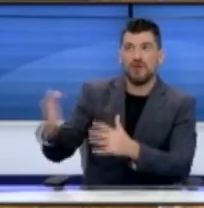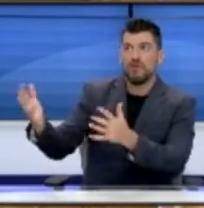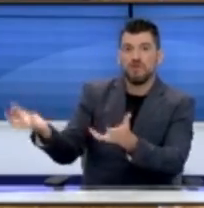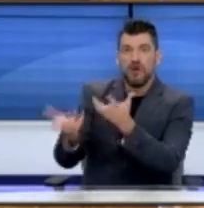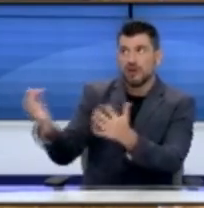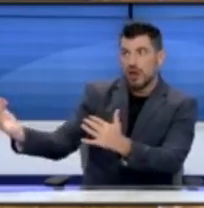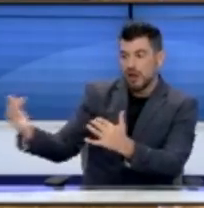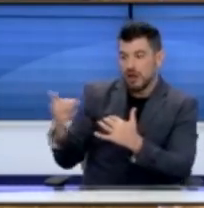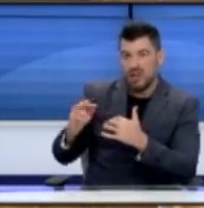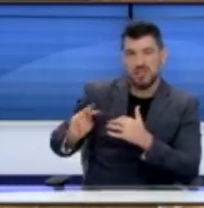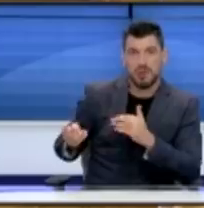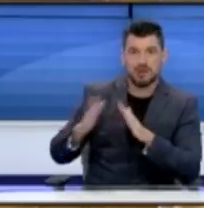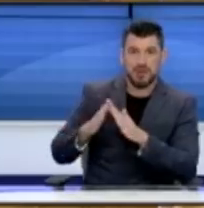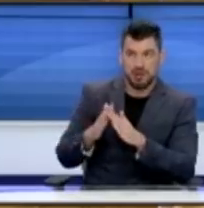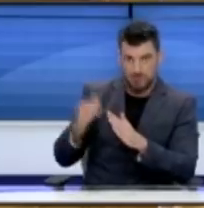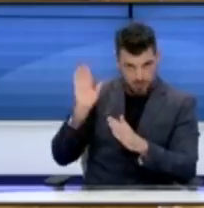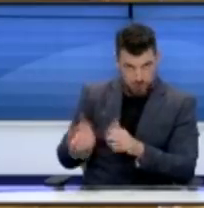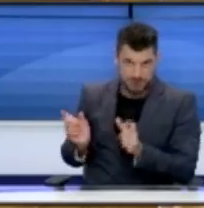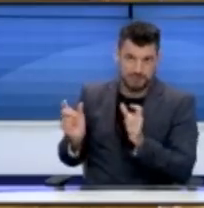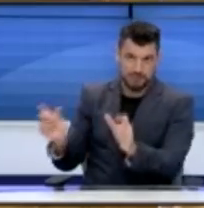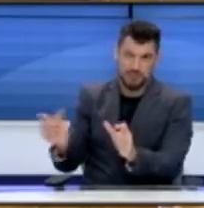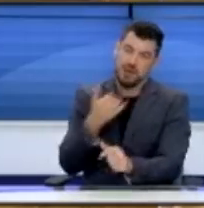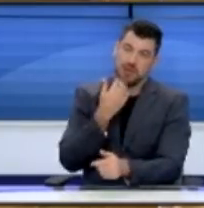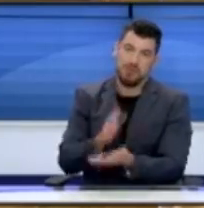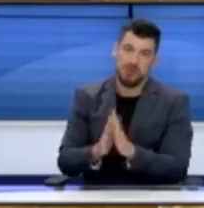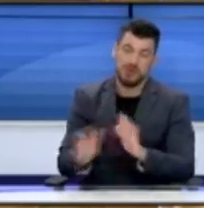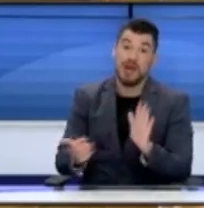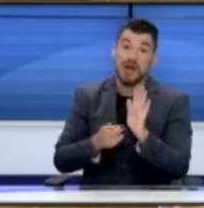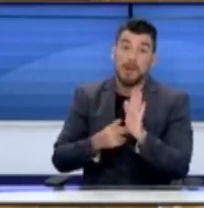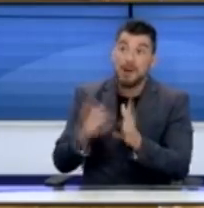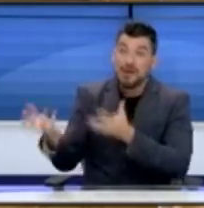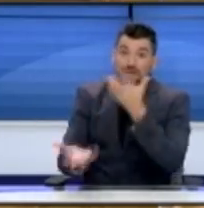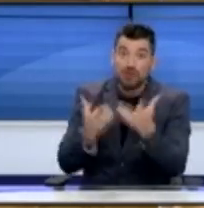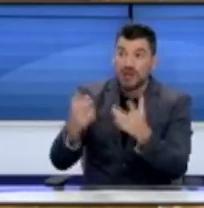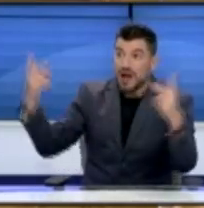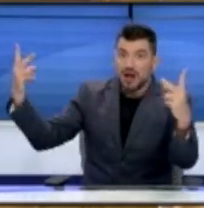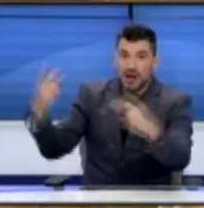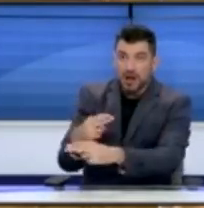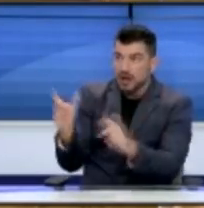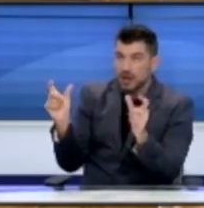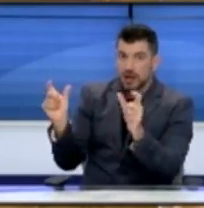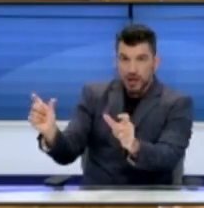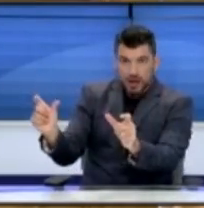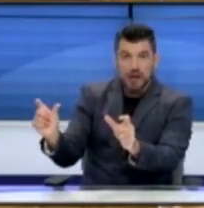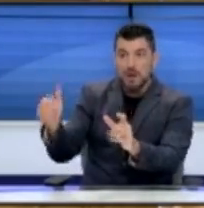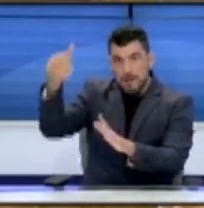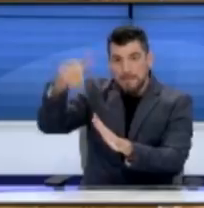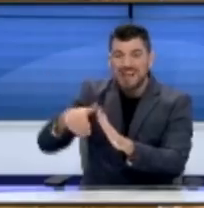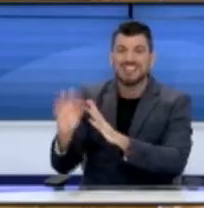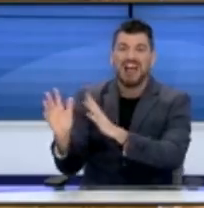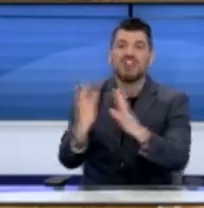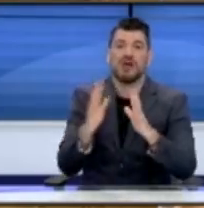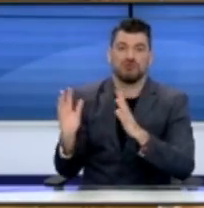δασική πυρκαγιά μπορεί και πρέπει να σταματάει μέσα στο δάσος. Τα πρώτα 10-15 λεπτά, αν δεν θες να